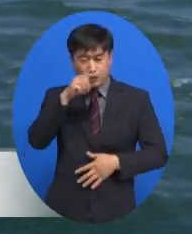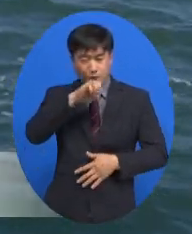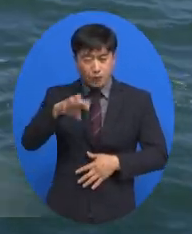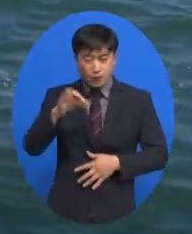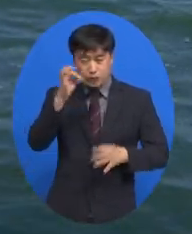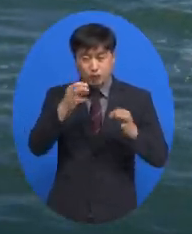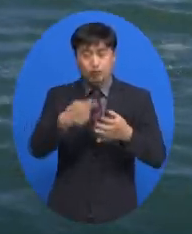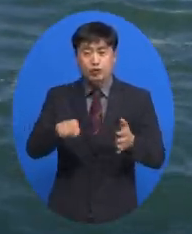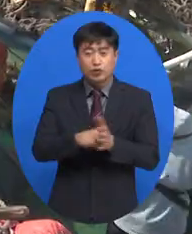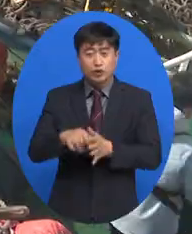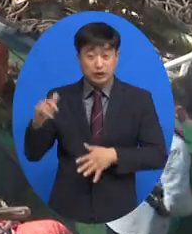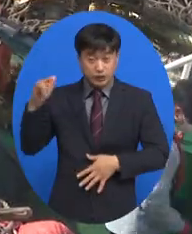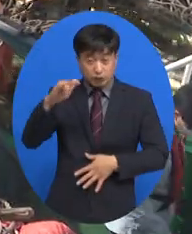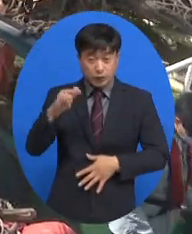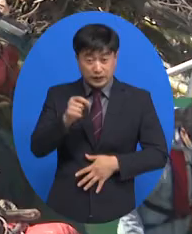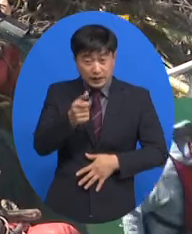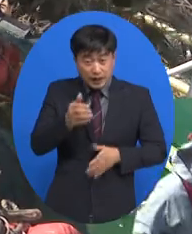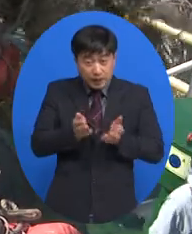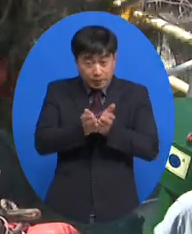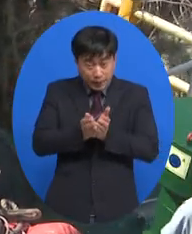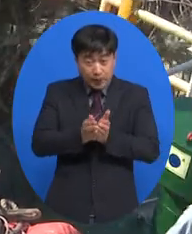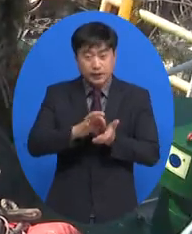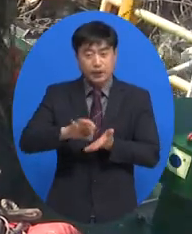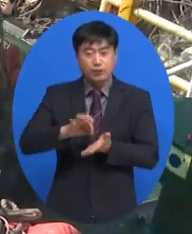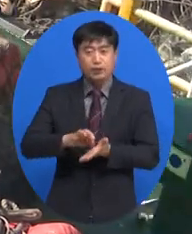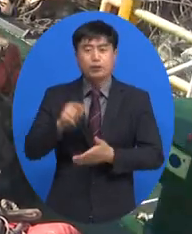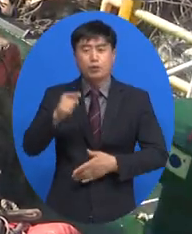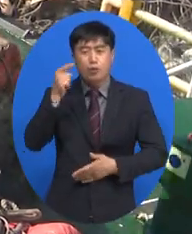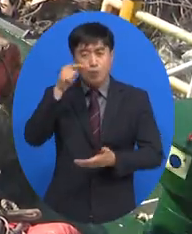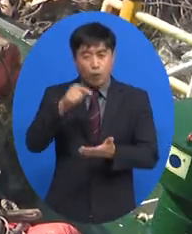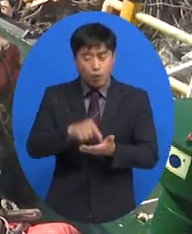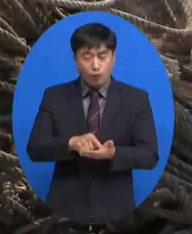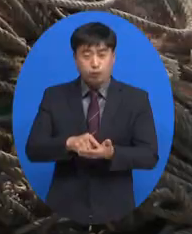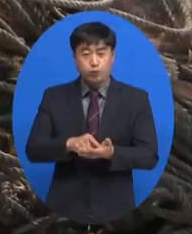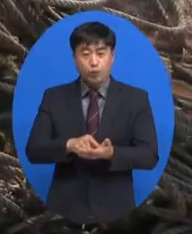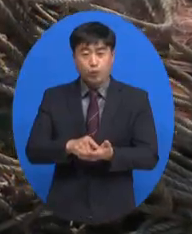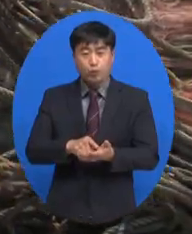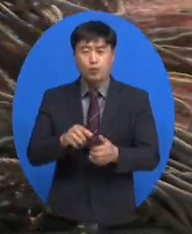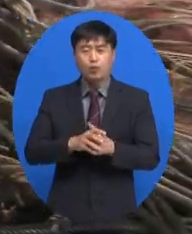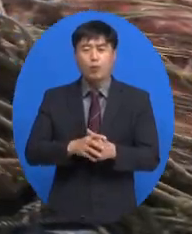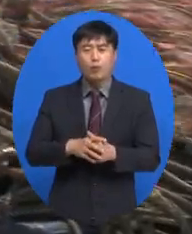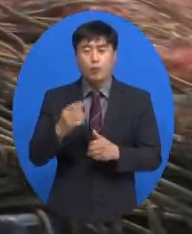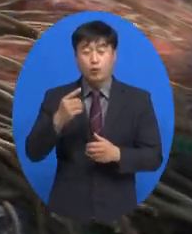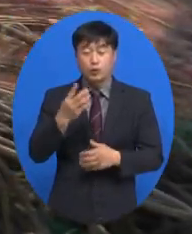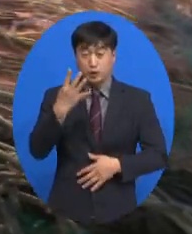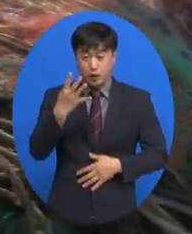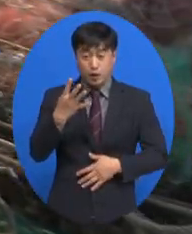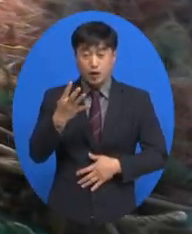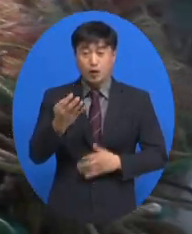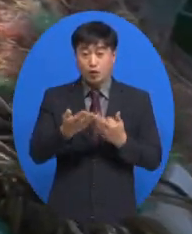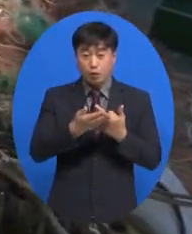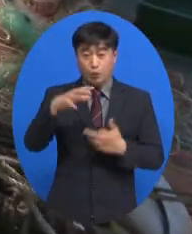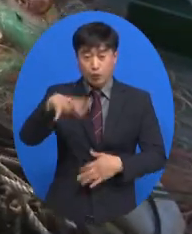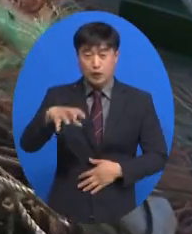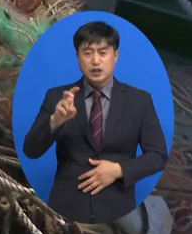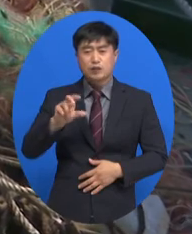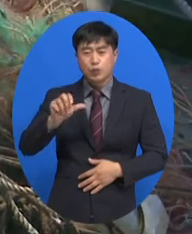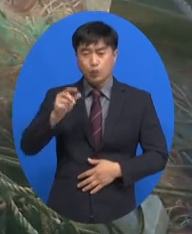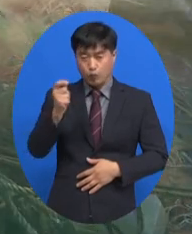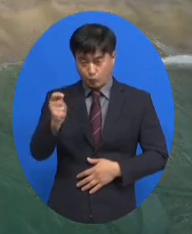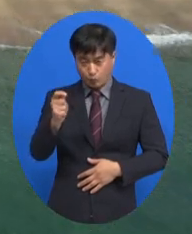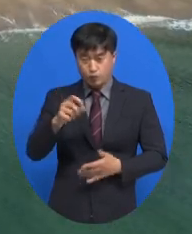보트가 동원됩니다. 이렇게 해서 최근 확인한 쓰레기가 도내 유인도서 4개소에 20여